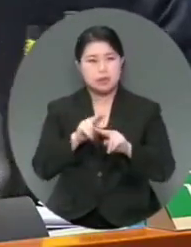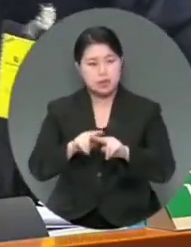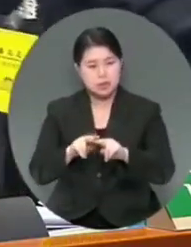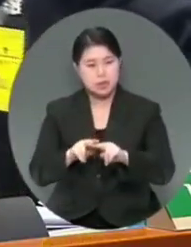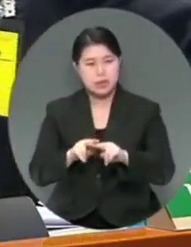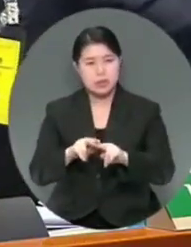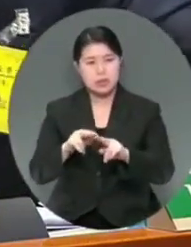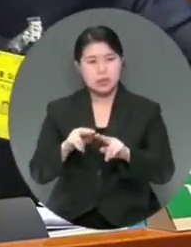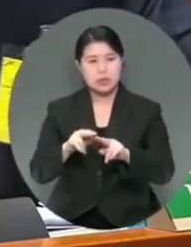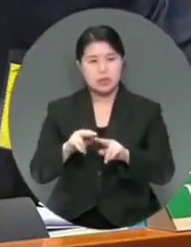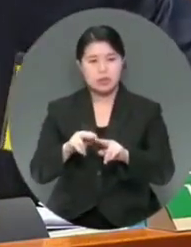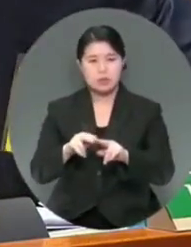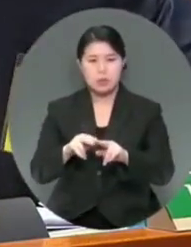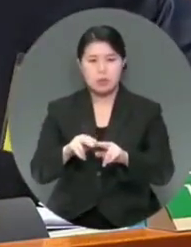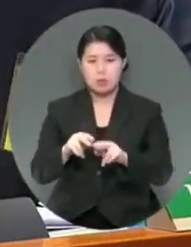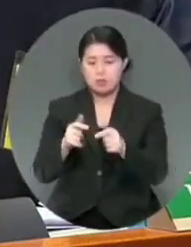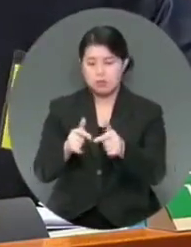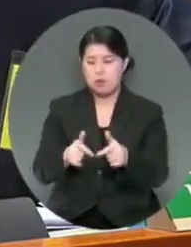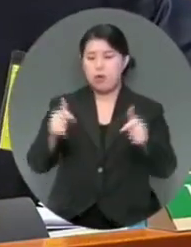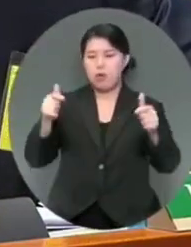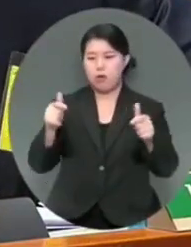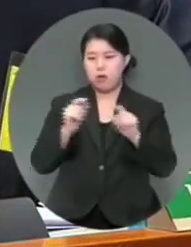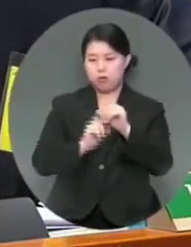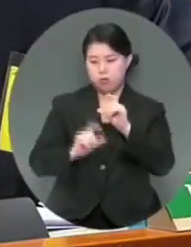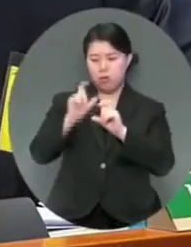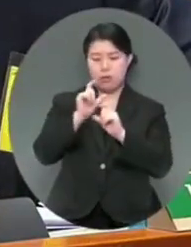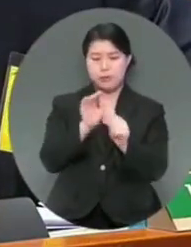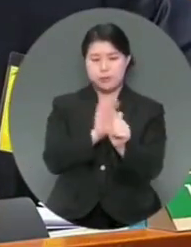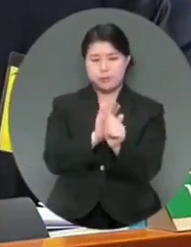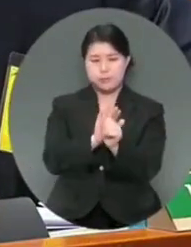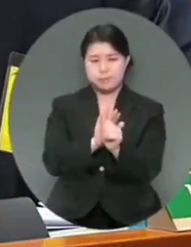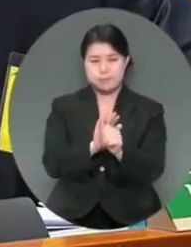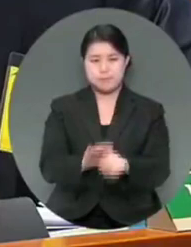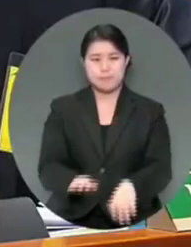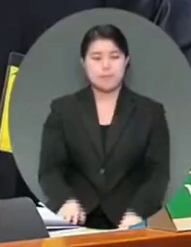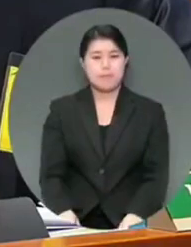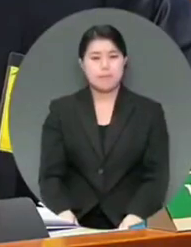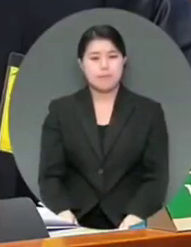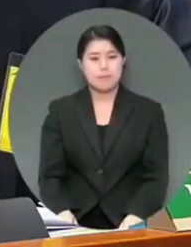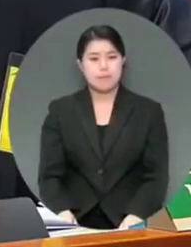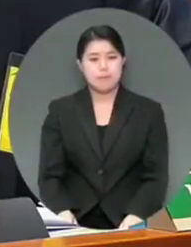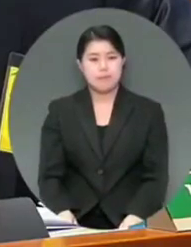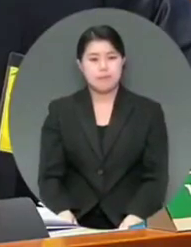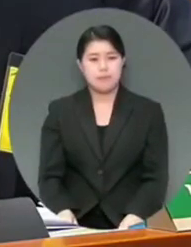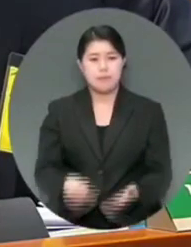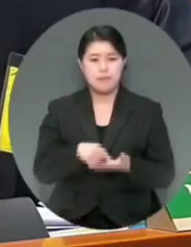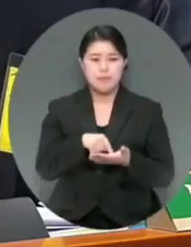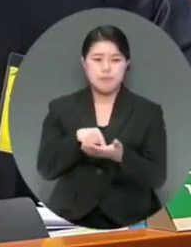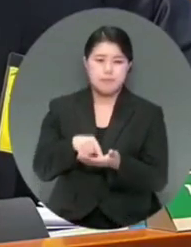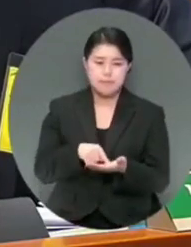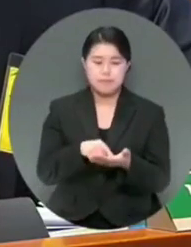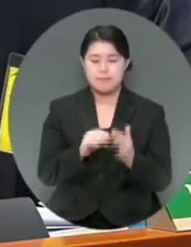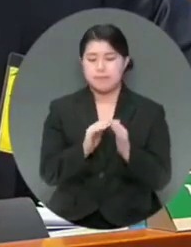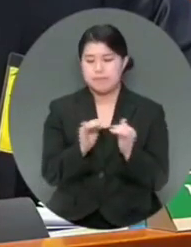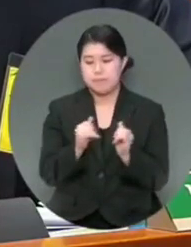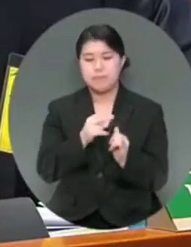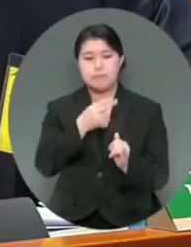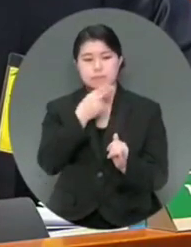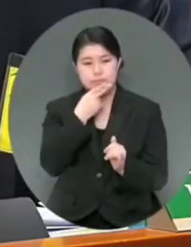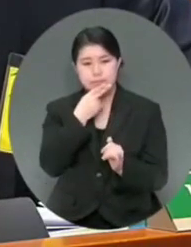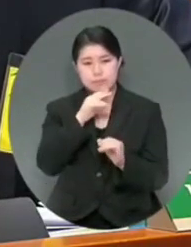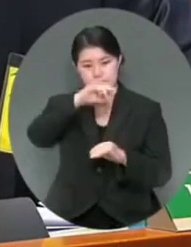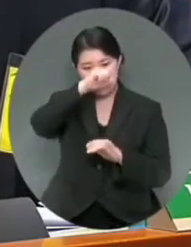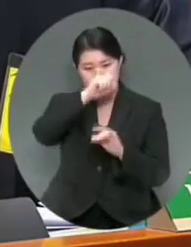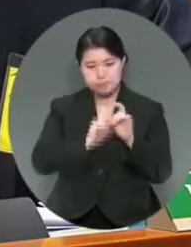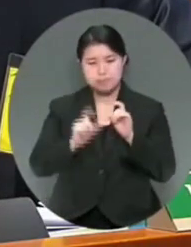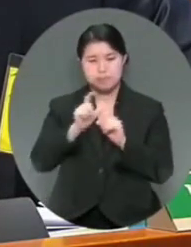이러한 부분들을 더 두텁게 해서 우리 소외받는 계층들을 좀 더 두텁게 해주는